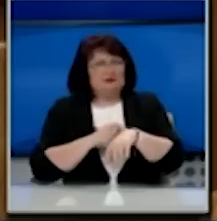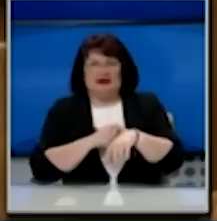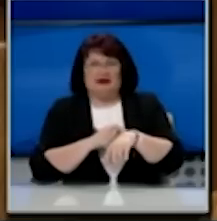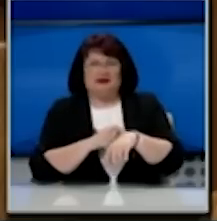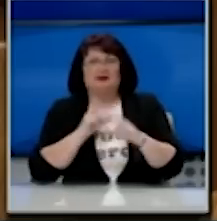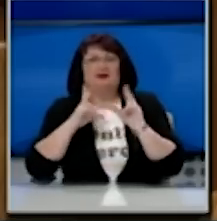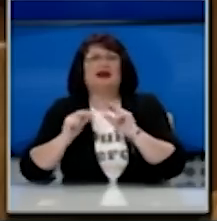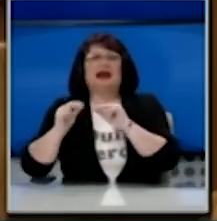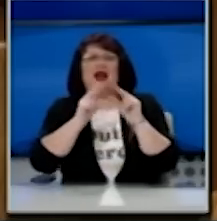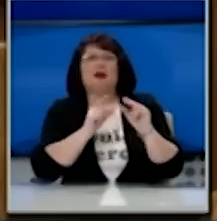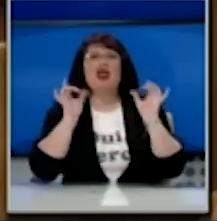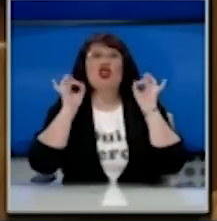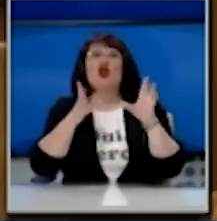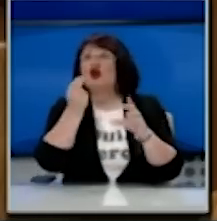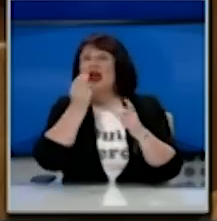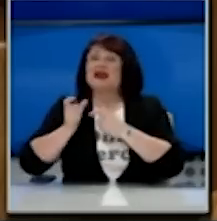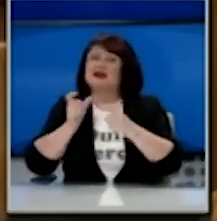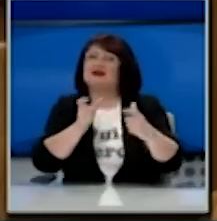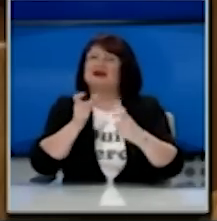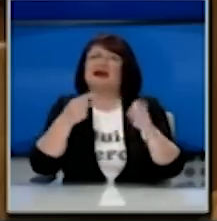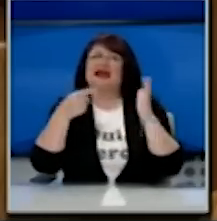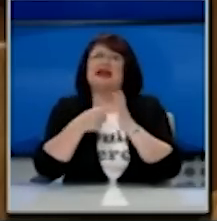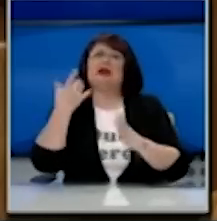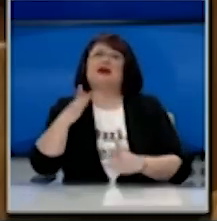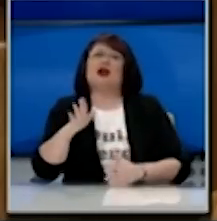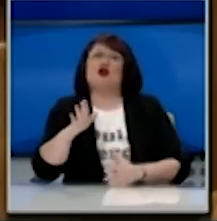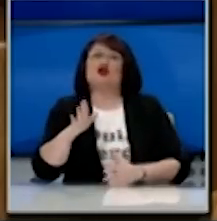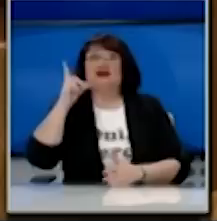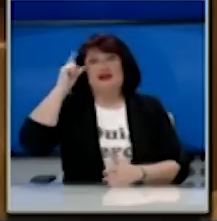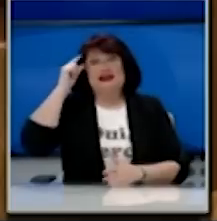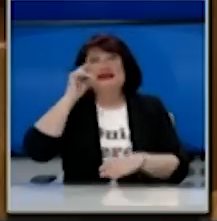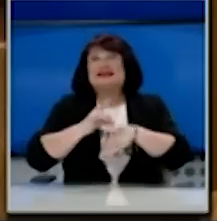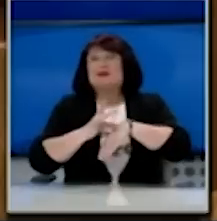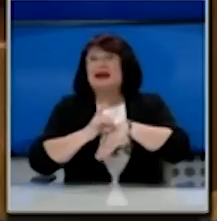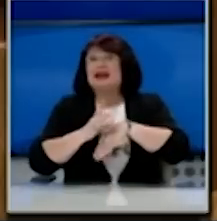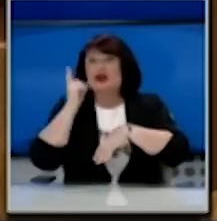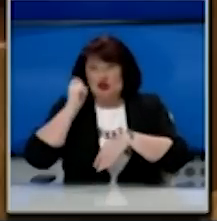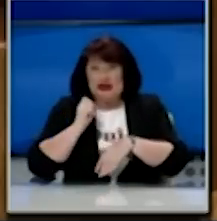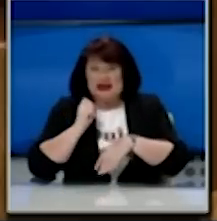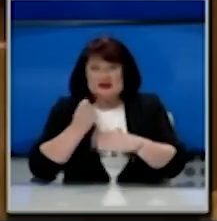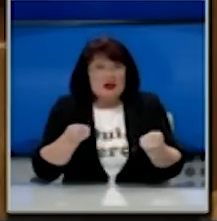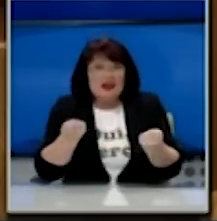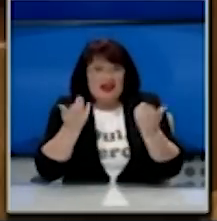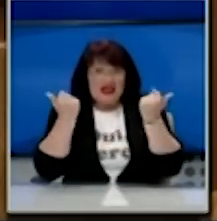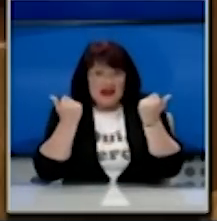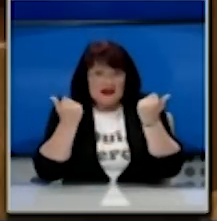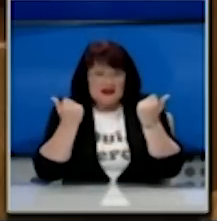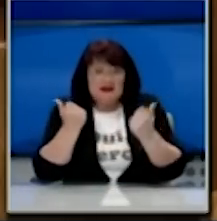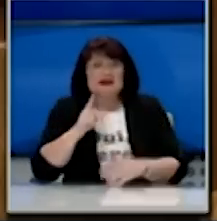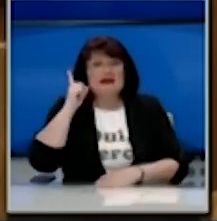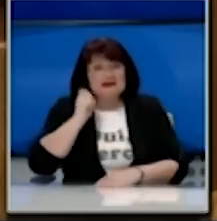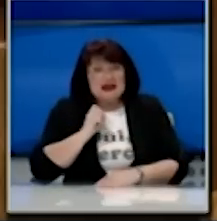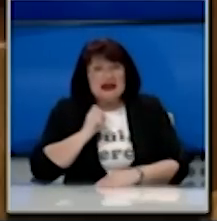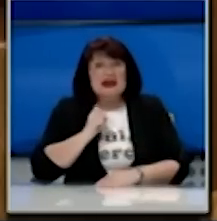κυριολεκτικά η δωρεάν σίτηση για 1.500 φοιτητές στην Πάτρα. Το ξέρετε? Γνωρίζετε ότι πετούν